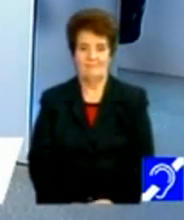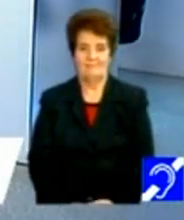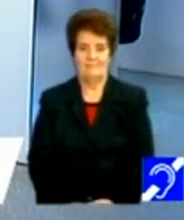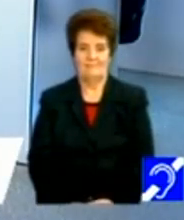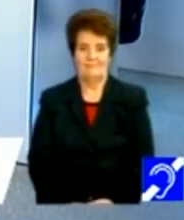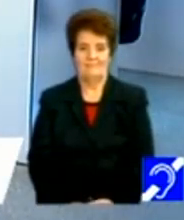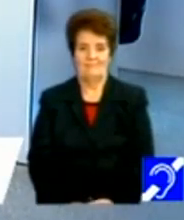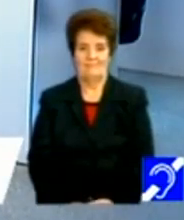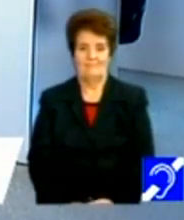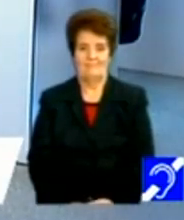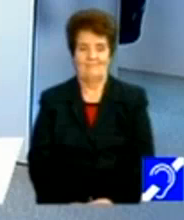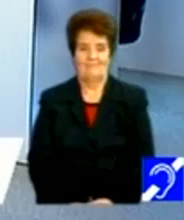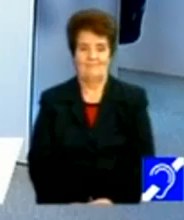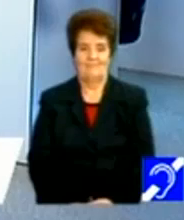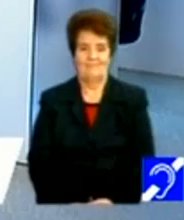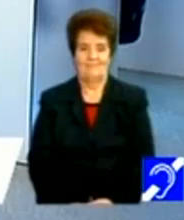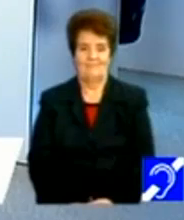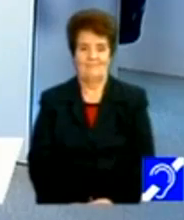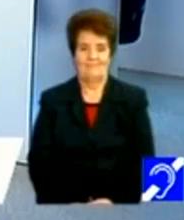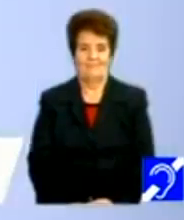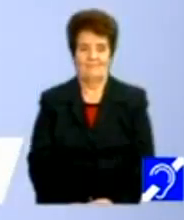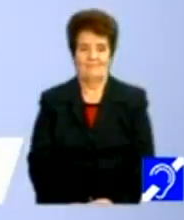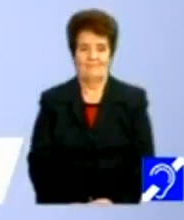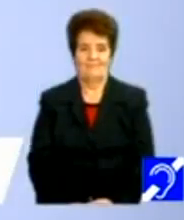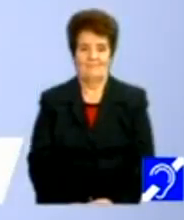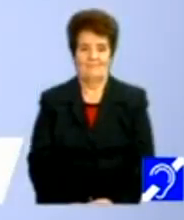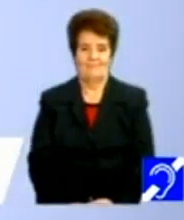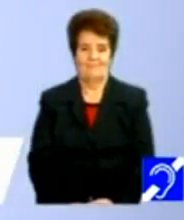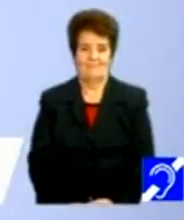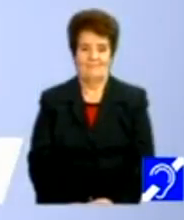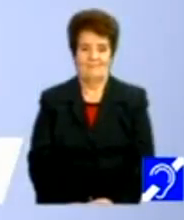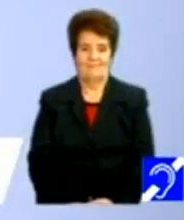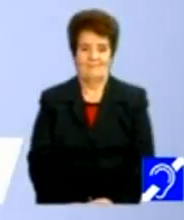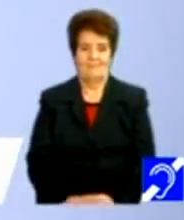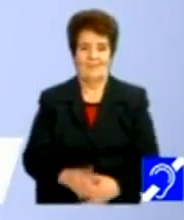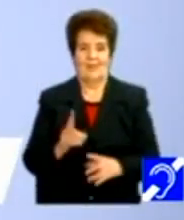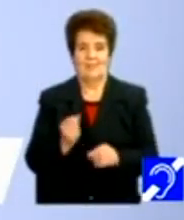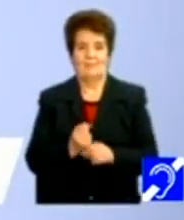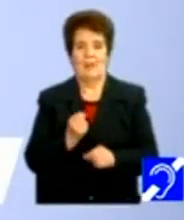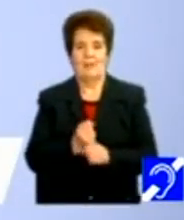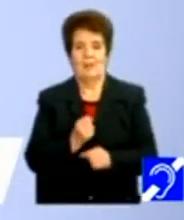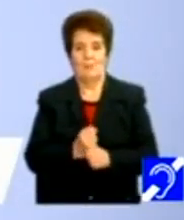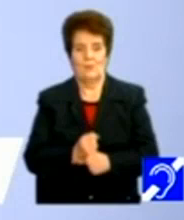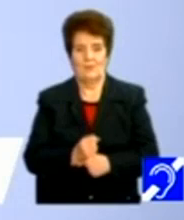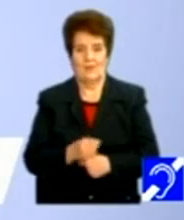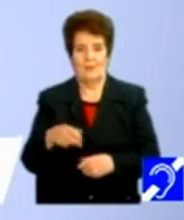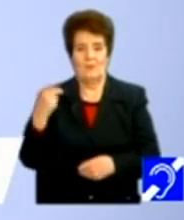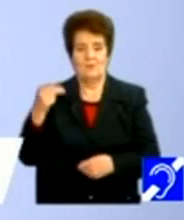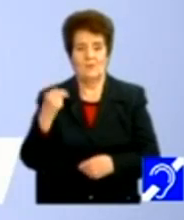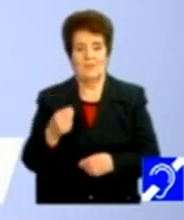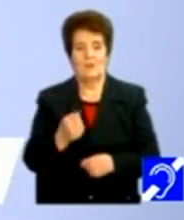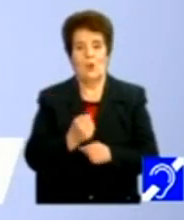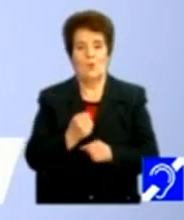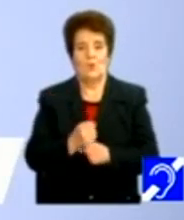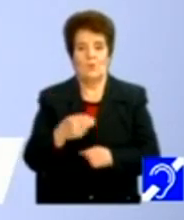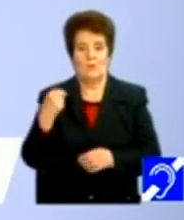istoria președinților, la Istanbulul mic, dacă ajungem și la el, despre atribuții. Atribuțiile președintelui și pe